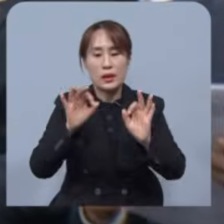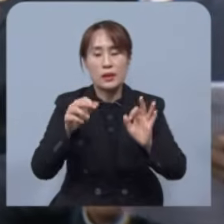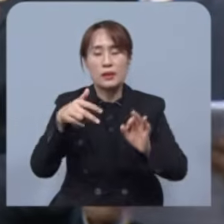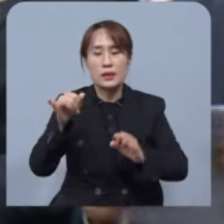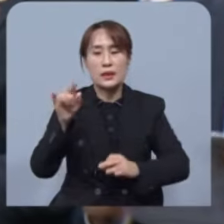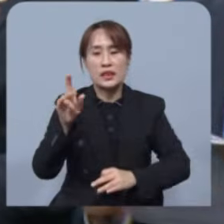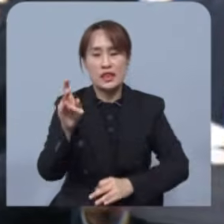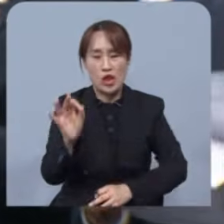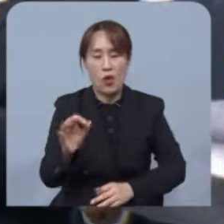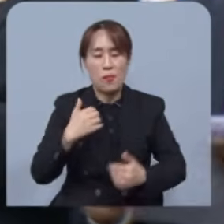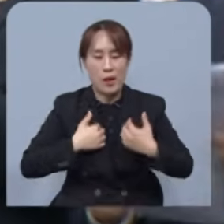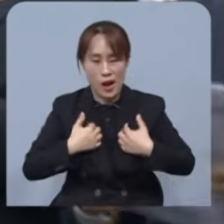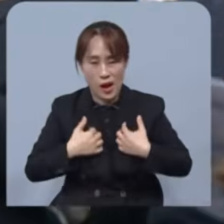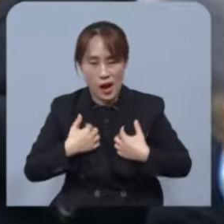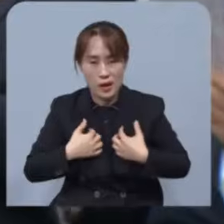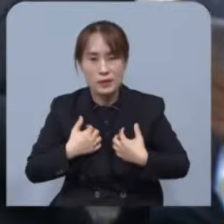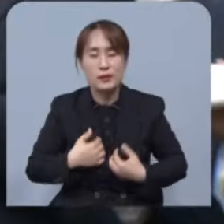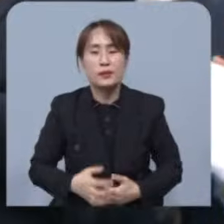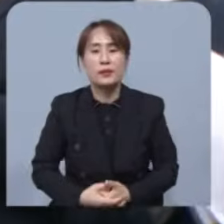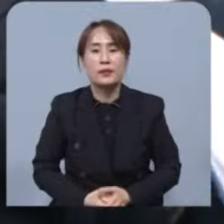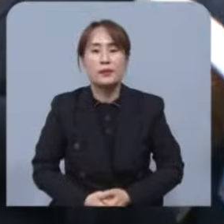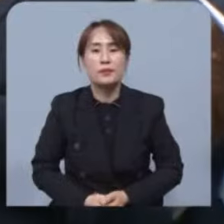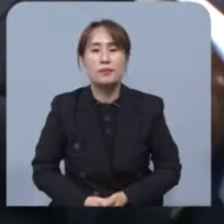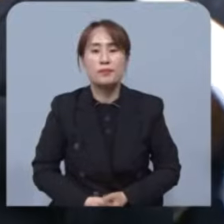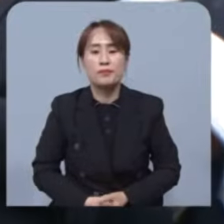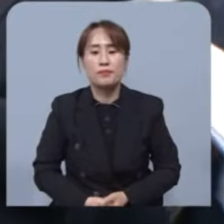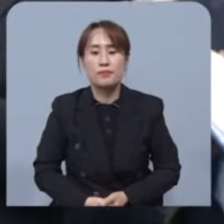합니다. 반갑습니다.